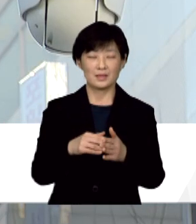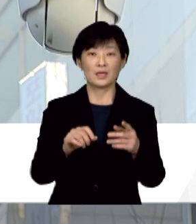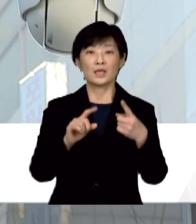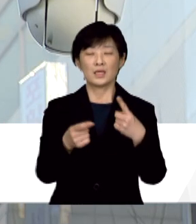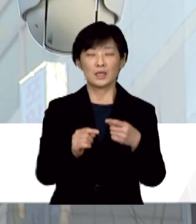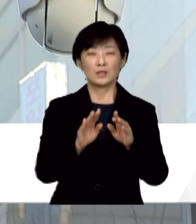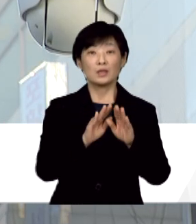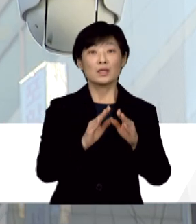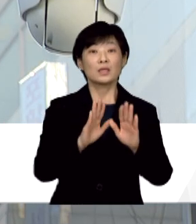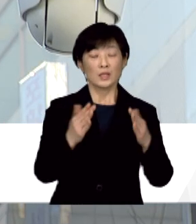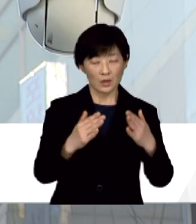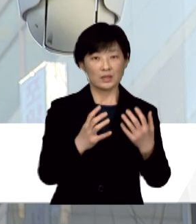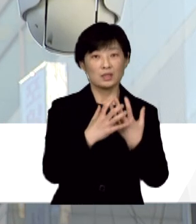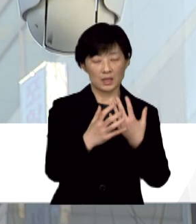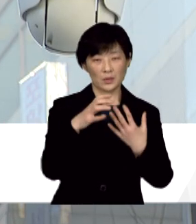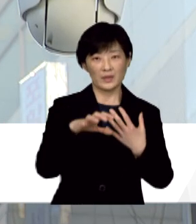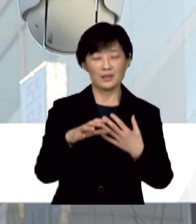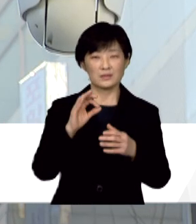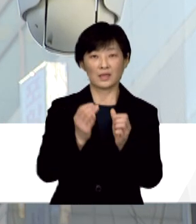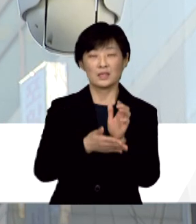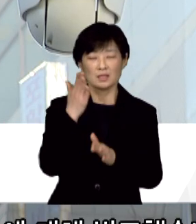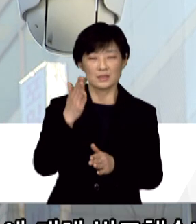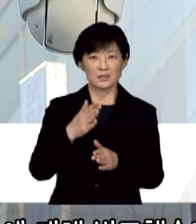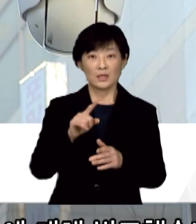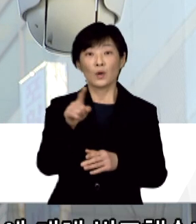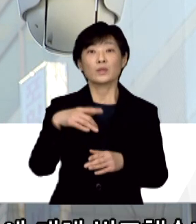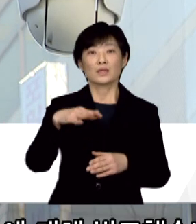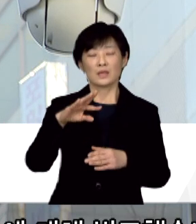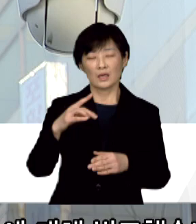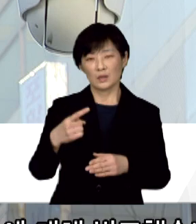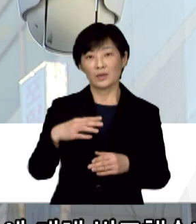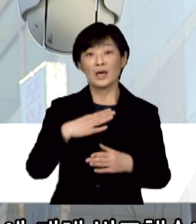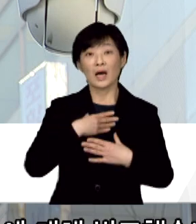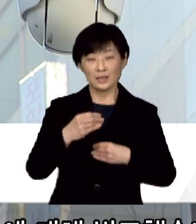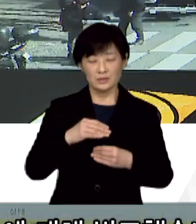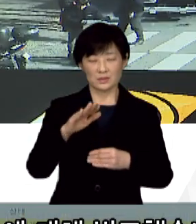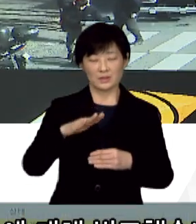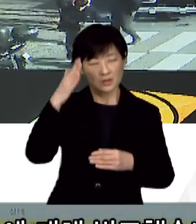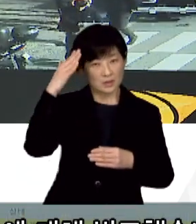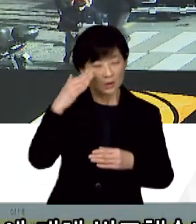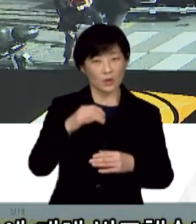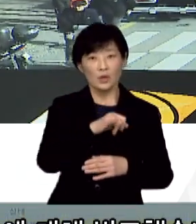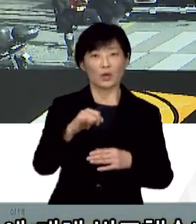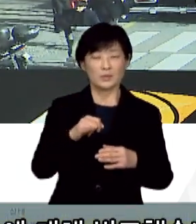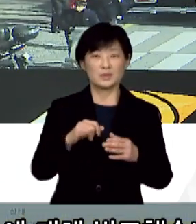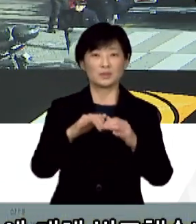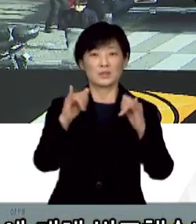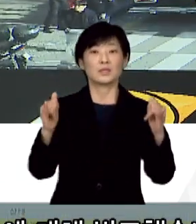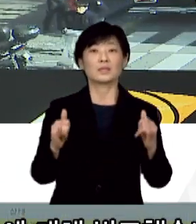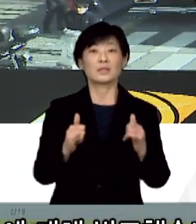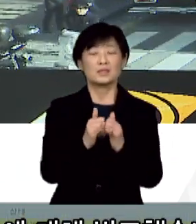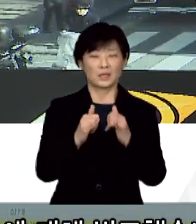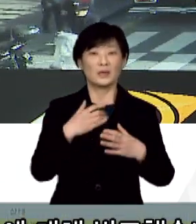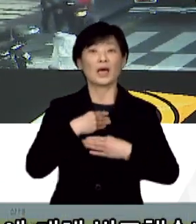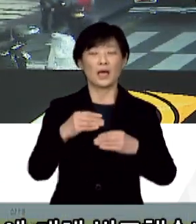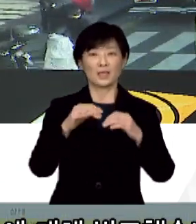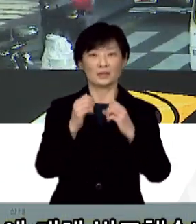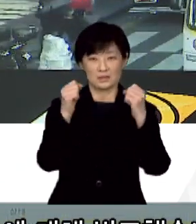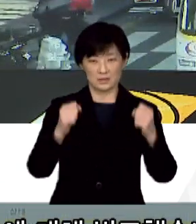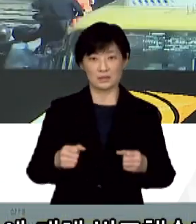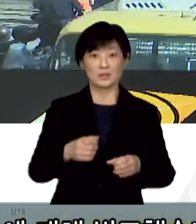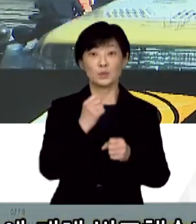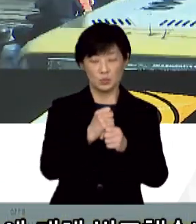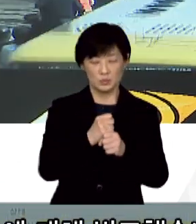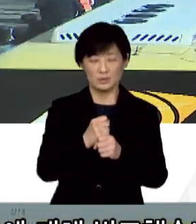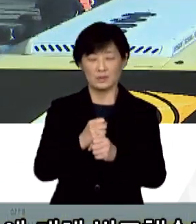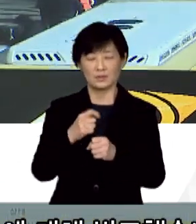지난 1월 열린 지방자치 경영 대전에서 우리시는 어디를 가도 안전해 지는 거미줄 사회안전망 구축 이란 주제로 스마트 도시